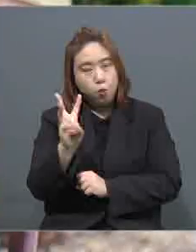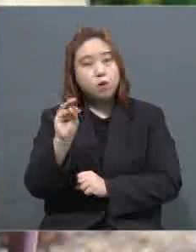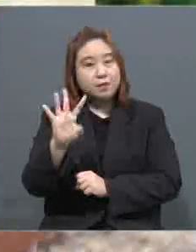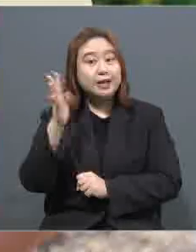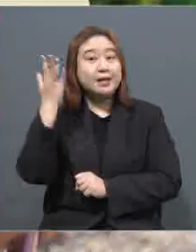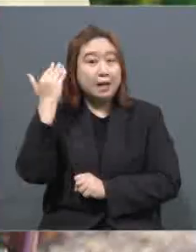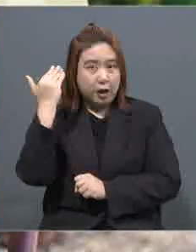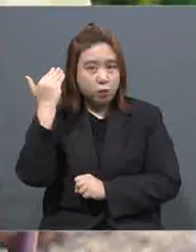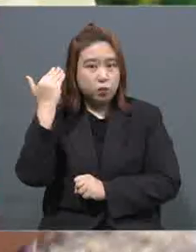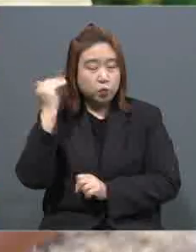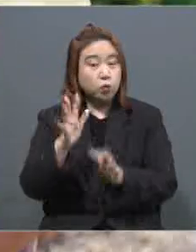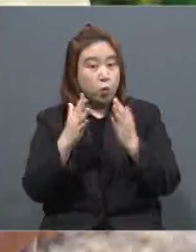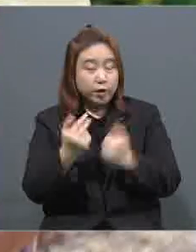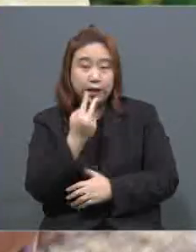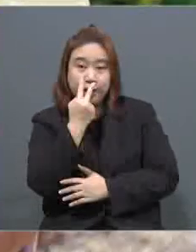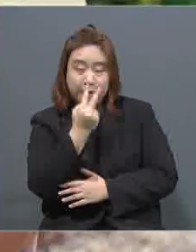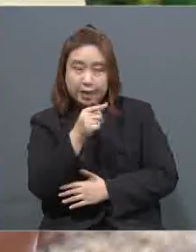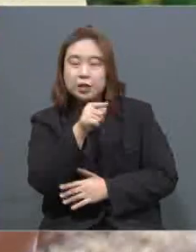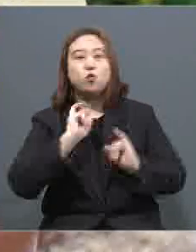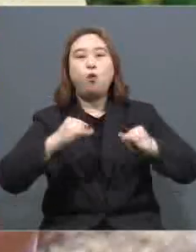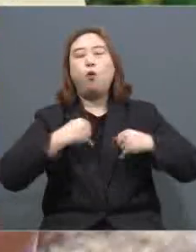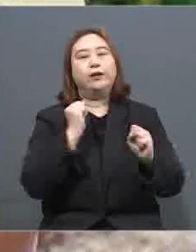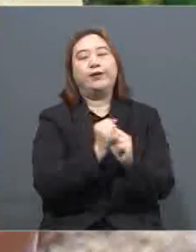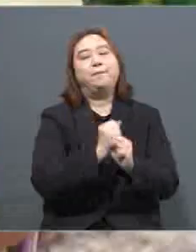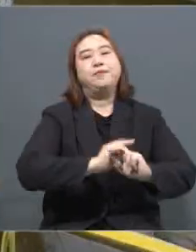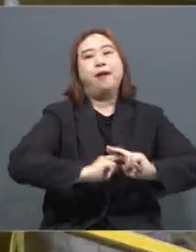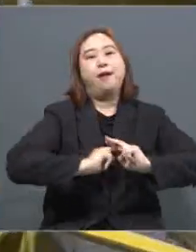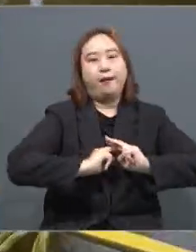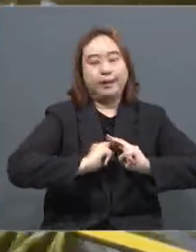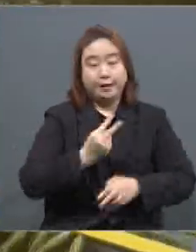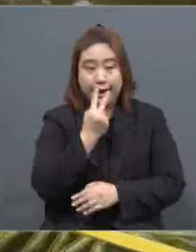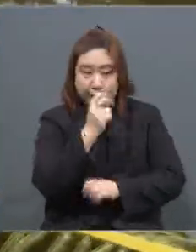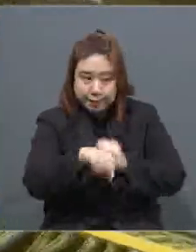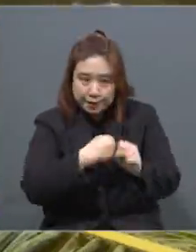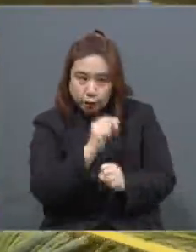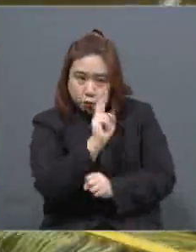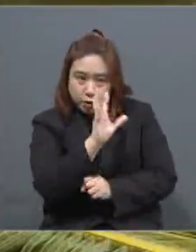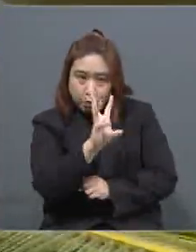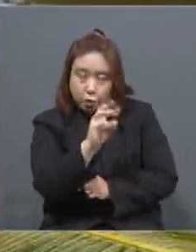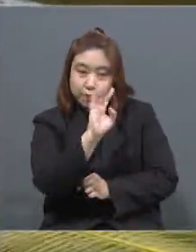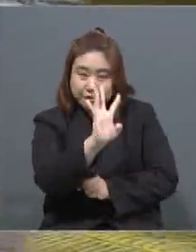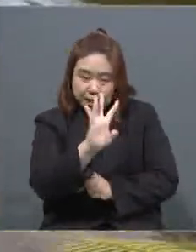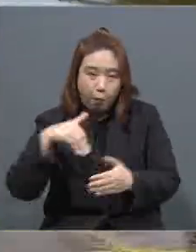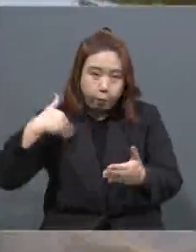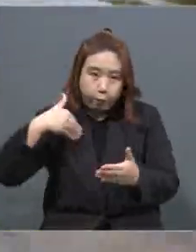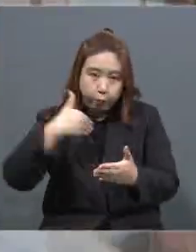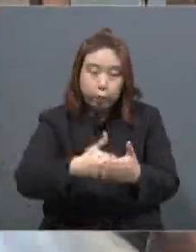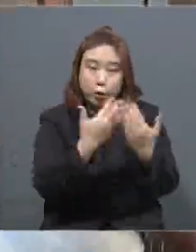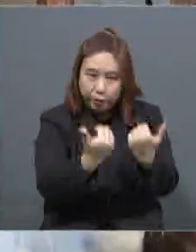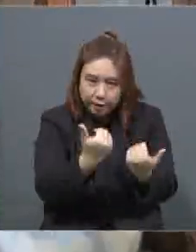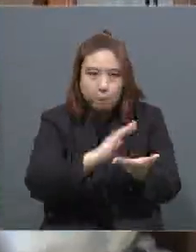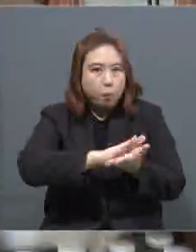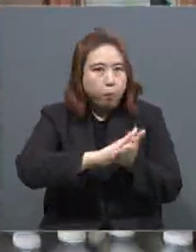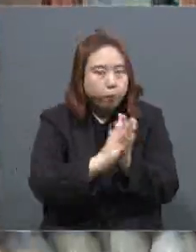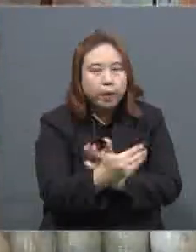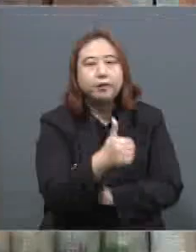ที่เราเห็นทุกวันนี้ก็คือเจ้าของแปลงเป็นคนทำเองใช้เห็นความเปลี่ยนแปลงตั้งแต่ปี2564จนถึงปัจจุบันเนี่ยเปลี่ยนแปลงไปเยอะมากแล้วก็สามารถที่